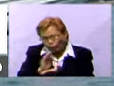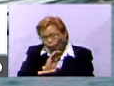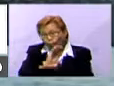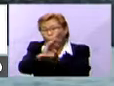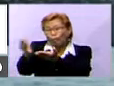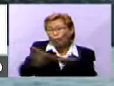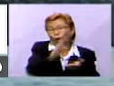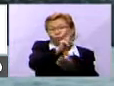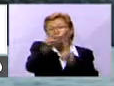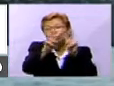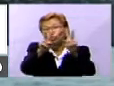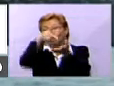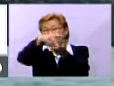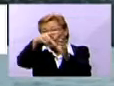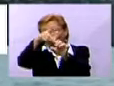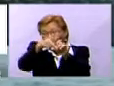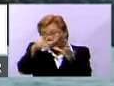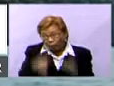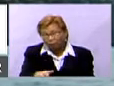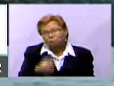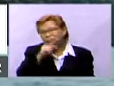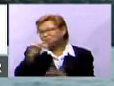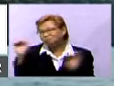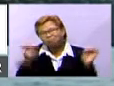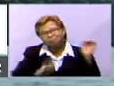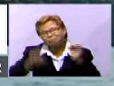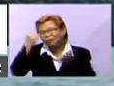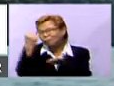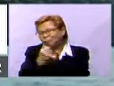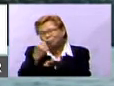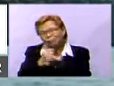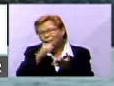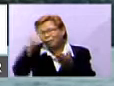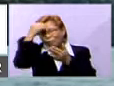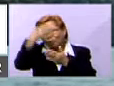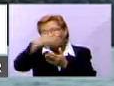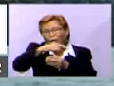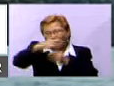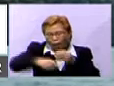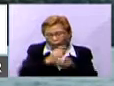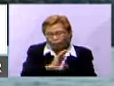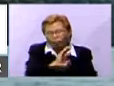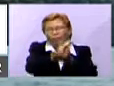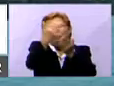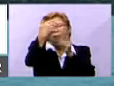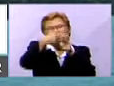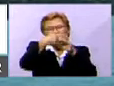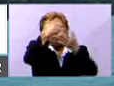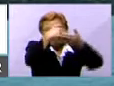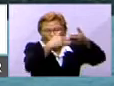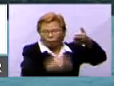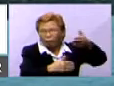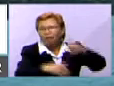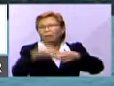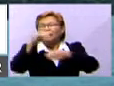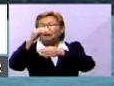bawa 22 penumpang ketika itu tidak membawa sebarang dokumen dan maklumat pelayaran seperti senarai nama penumpang serta